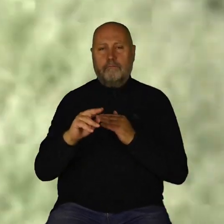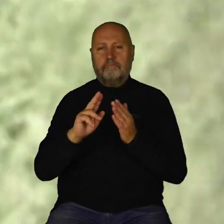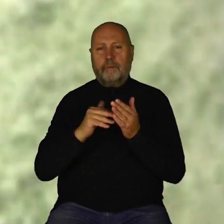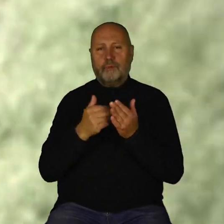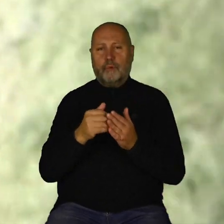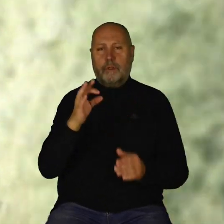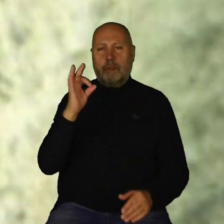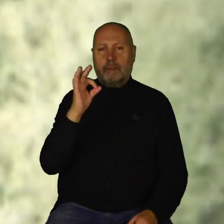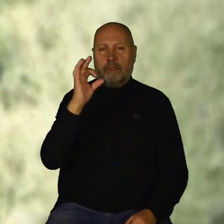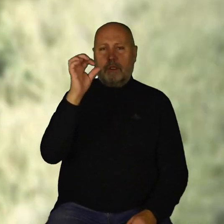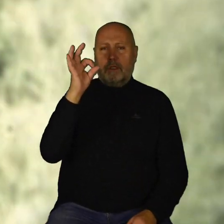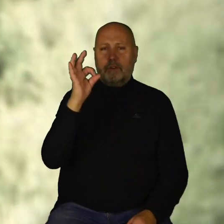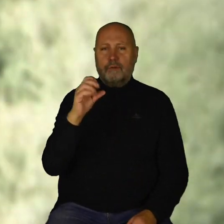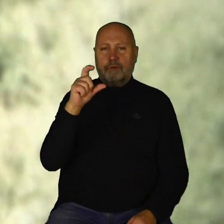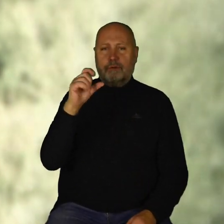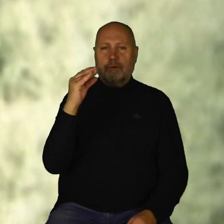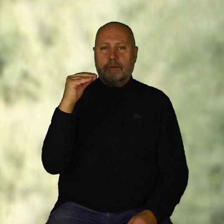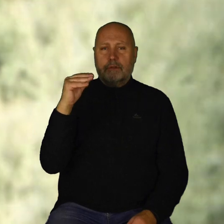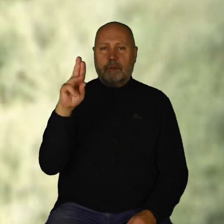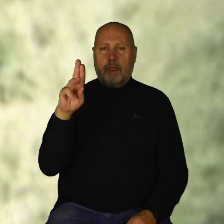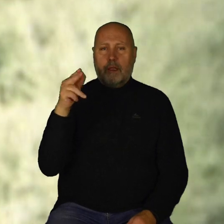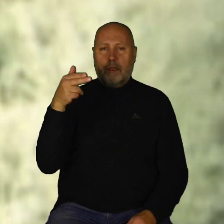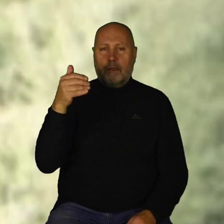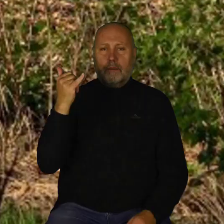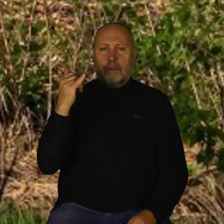wykoszona konach